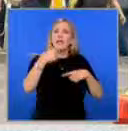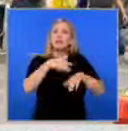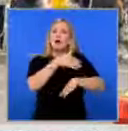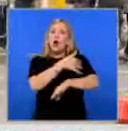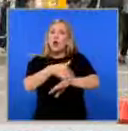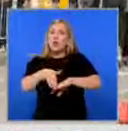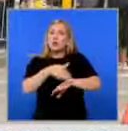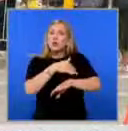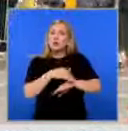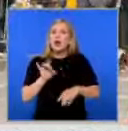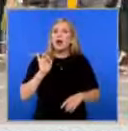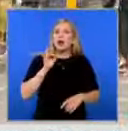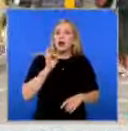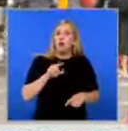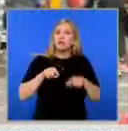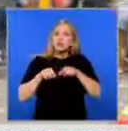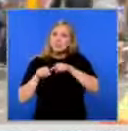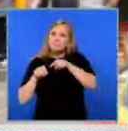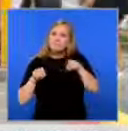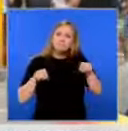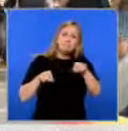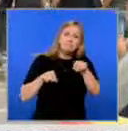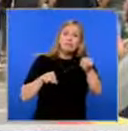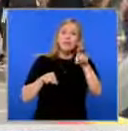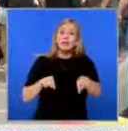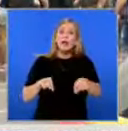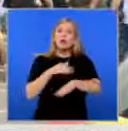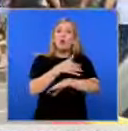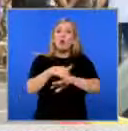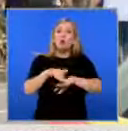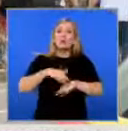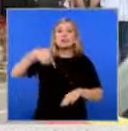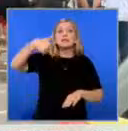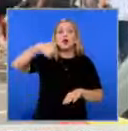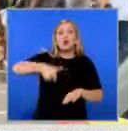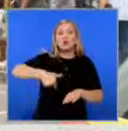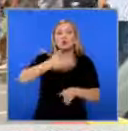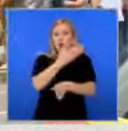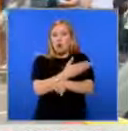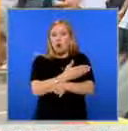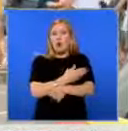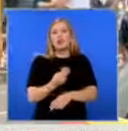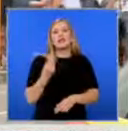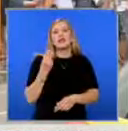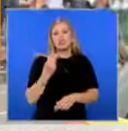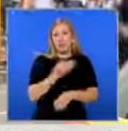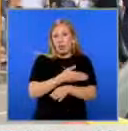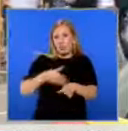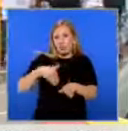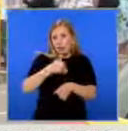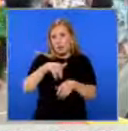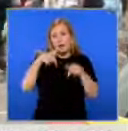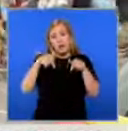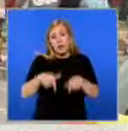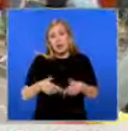раковски и така ще стигне до кръстовището на улица гурко и цар иван шишман където всъщност